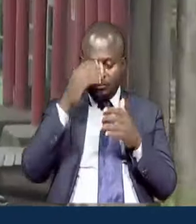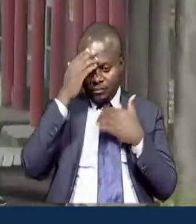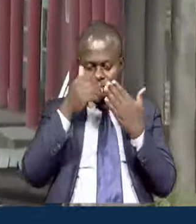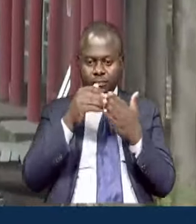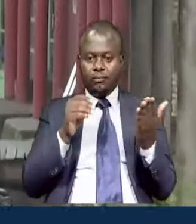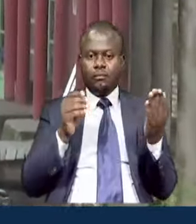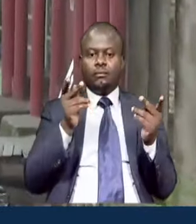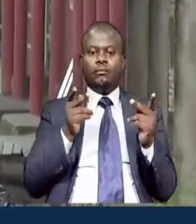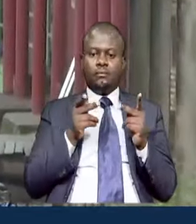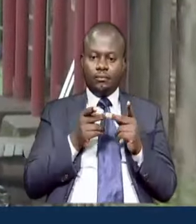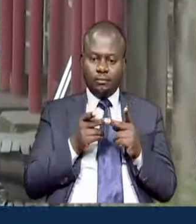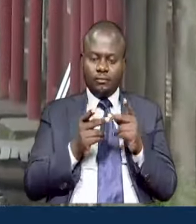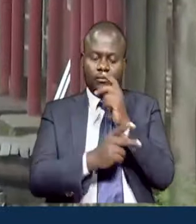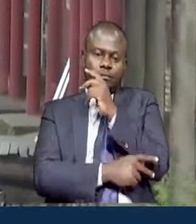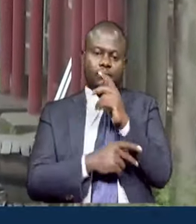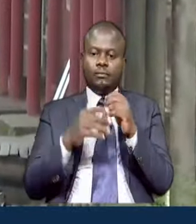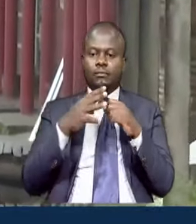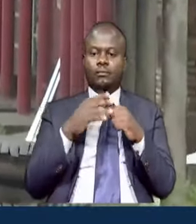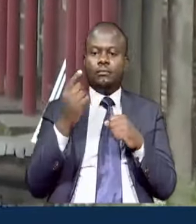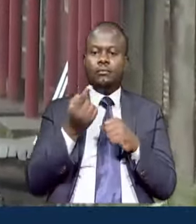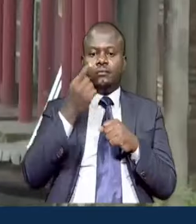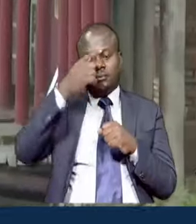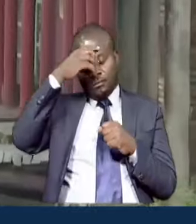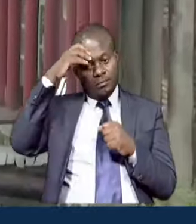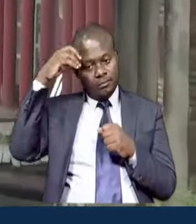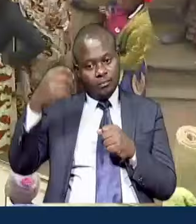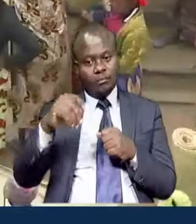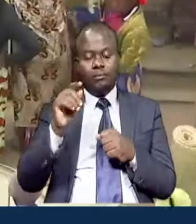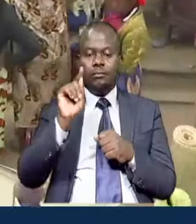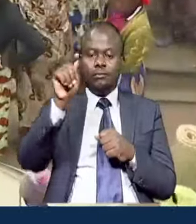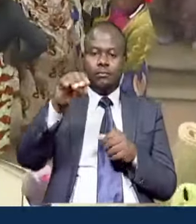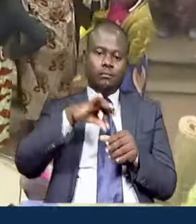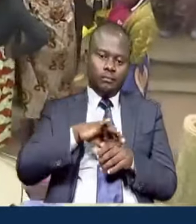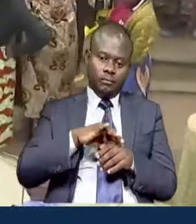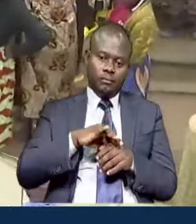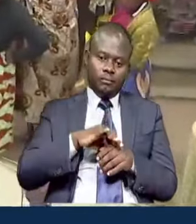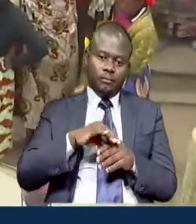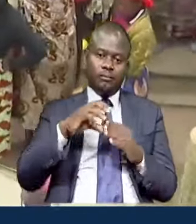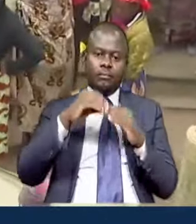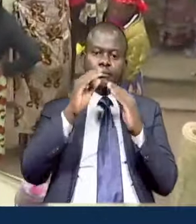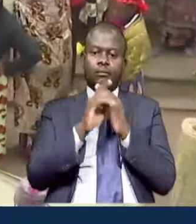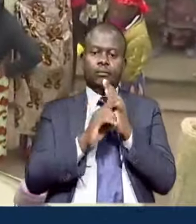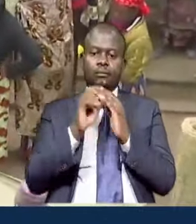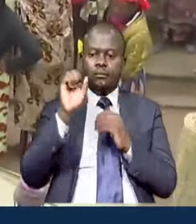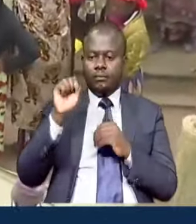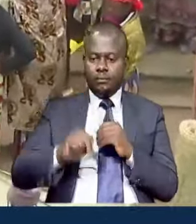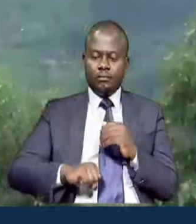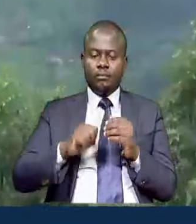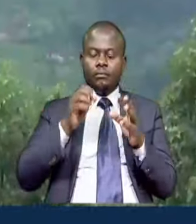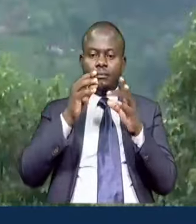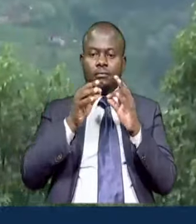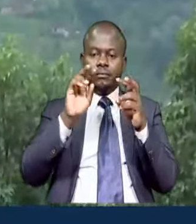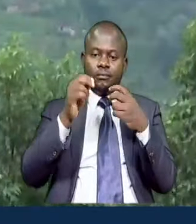rwego rw'intara Siti 9 nizo bikomereye abafite ubumuga gutora. Ubuyobozi bw'intara y'amajyepfo busobanura